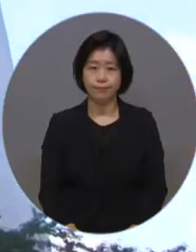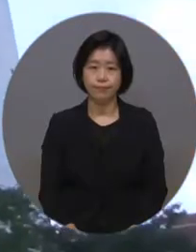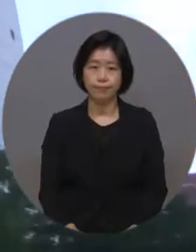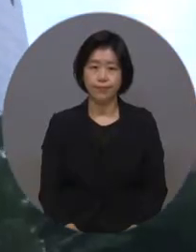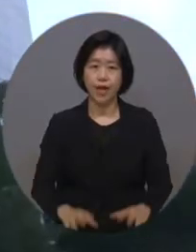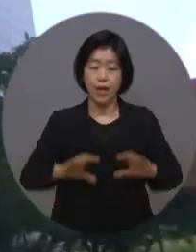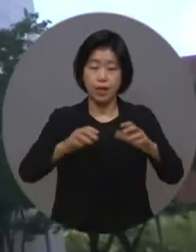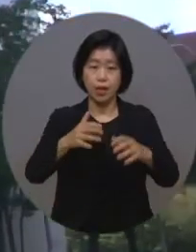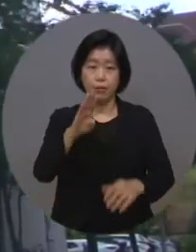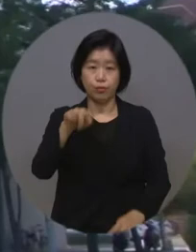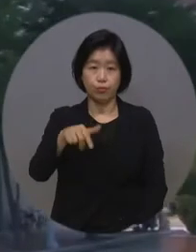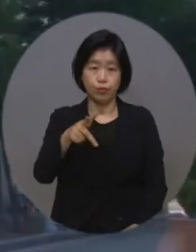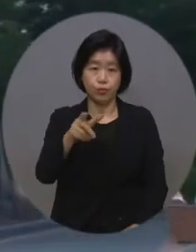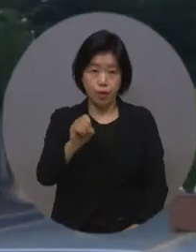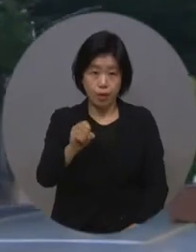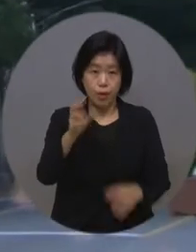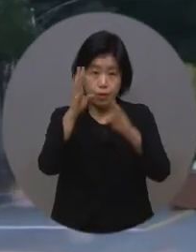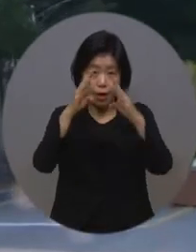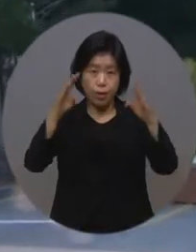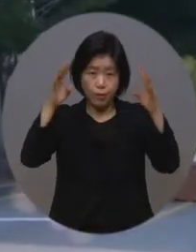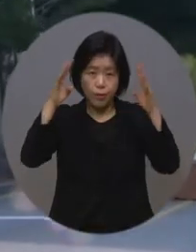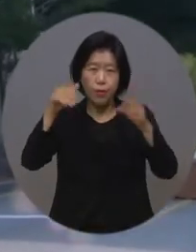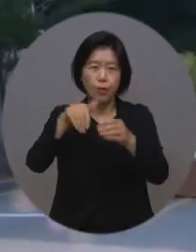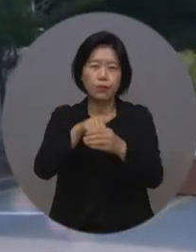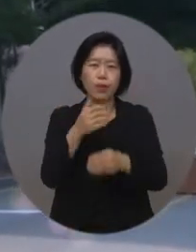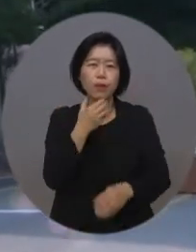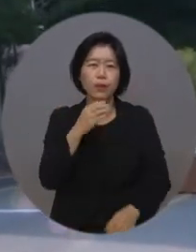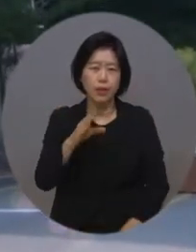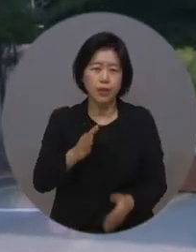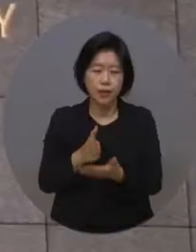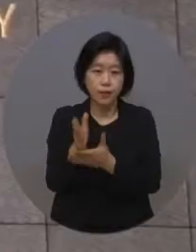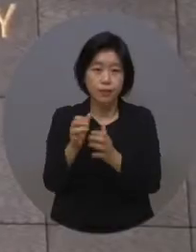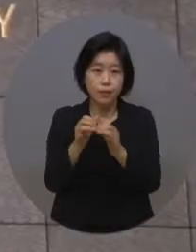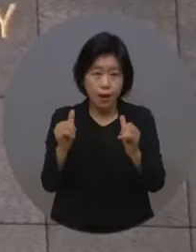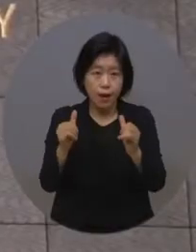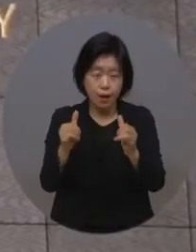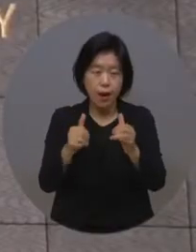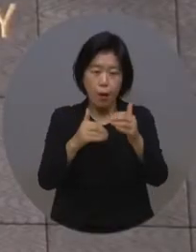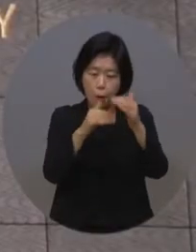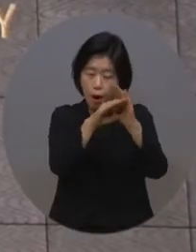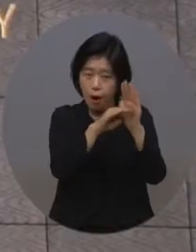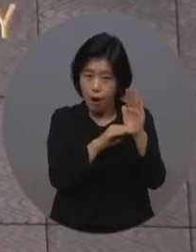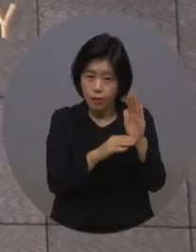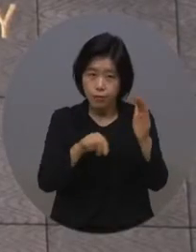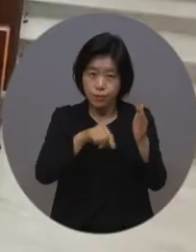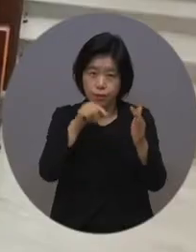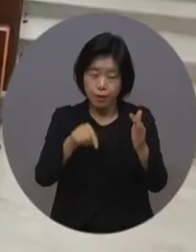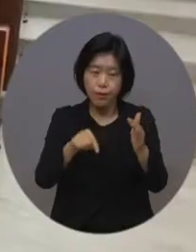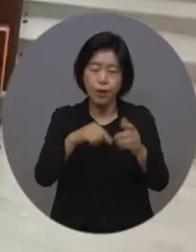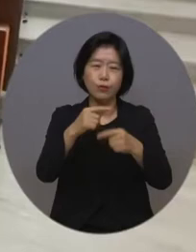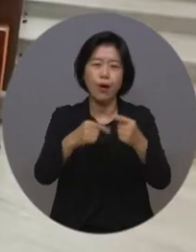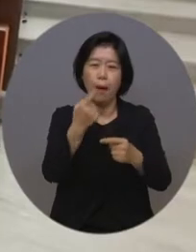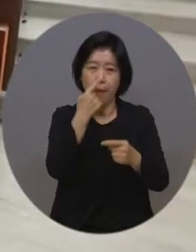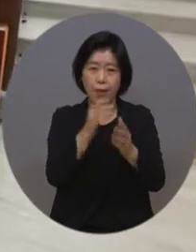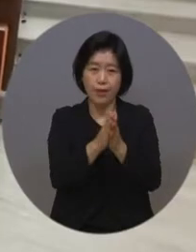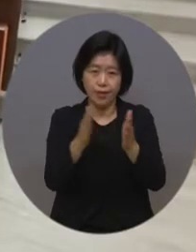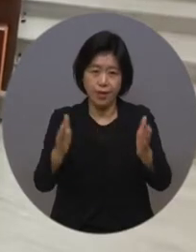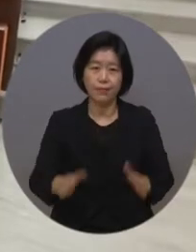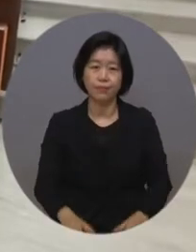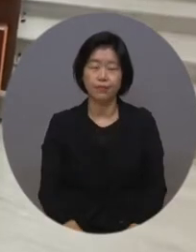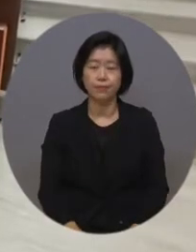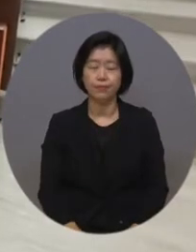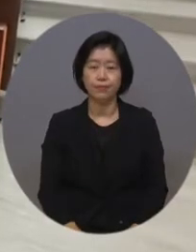국립부경대학교 문화복지 CEO 과정 수강생을 대상으로 수어 특강을 지난 27일 부경대학교 미래관